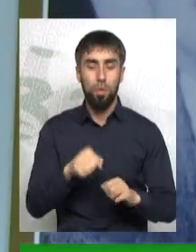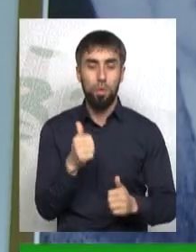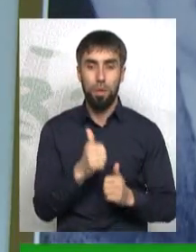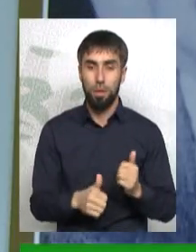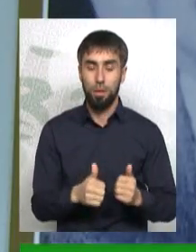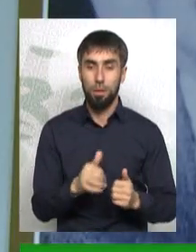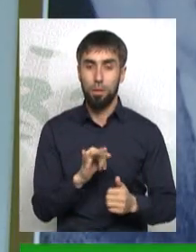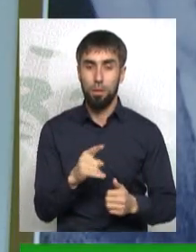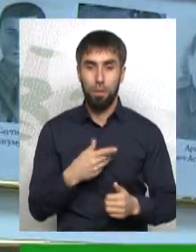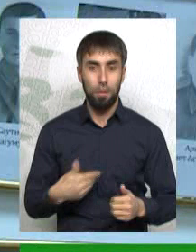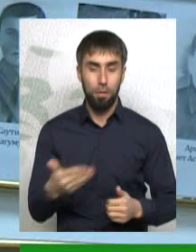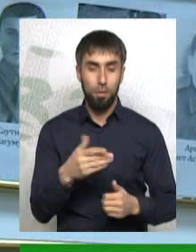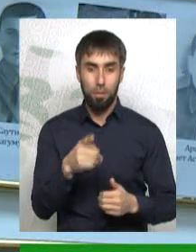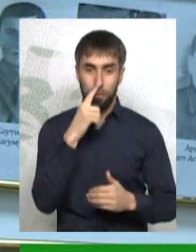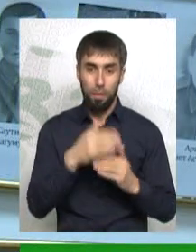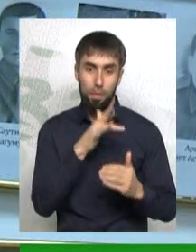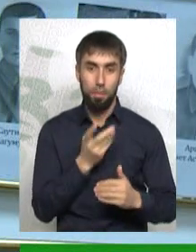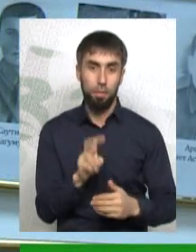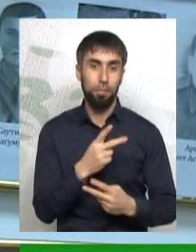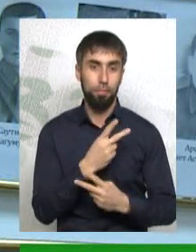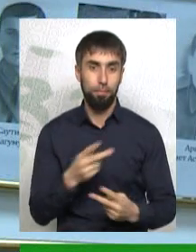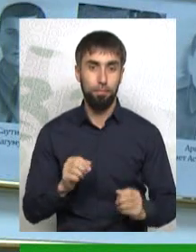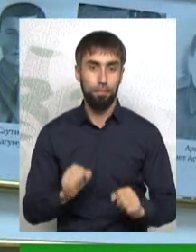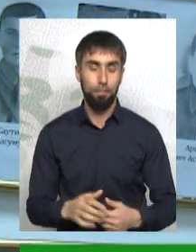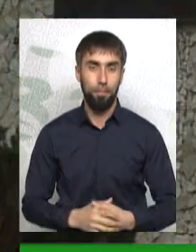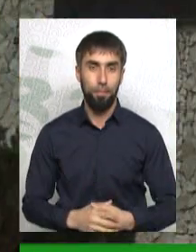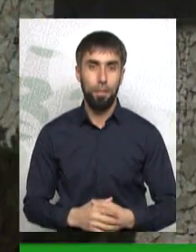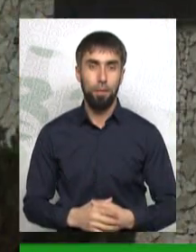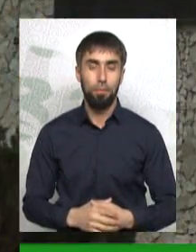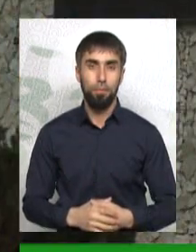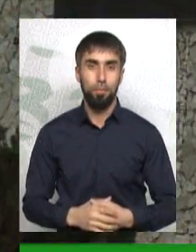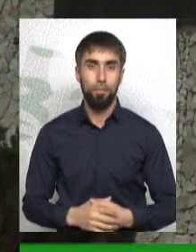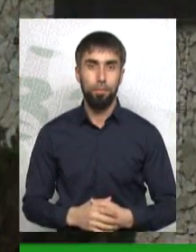нас, осмотрев экспозицию в ближайшее время. Мадина Цора, Хамзат Халхаев, Новости 24.